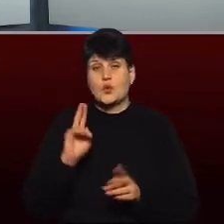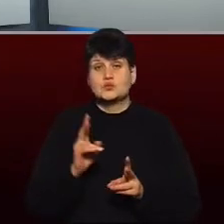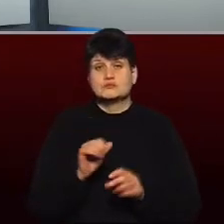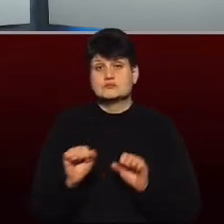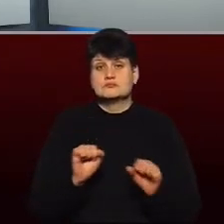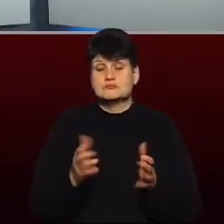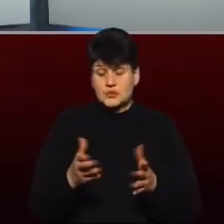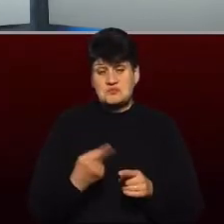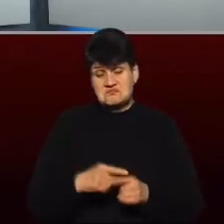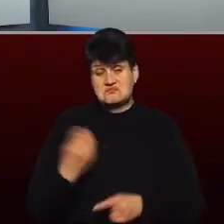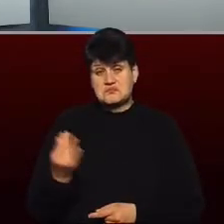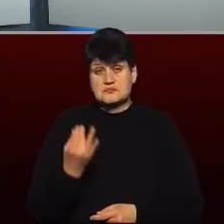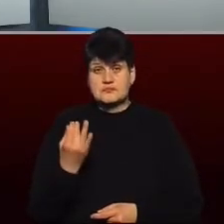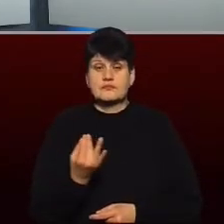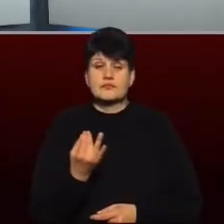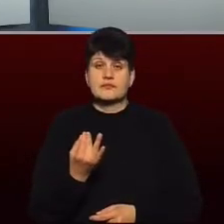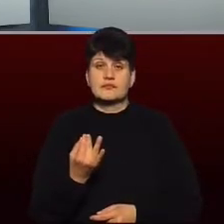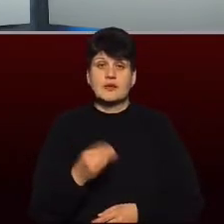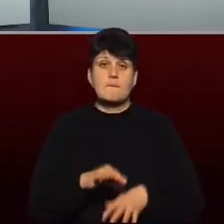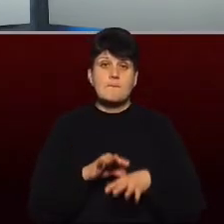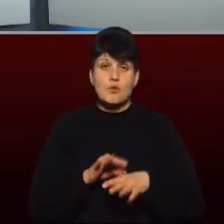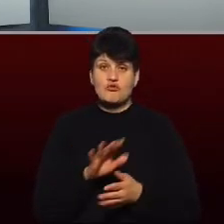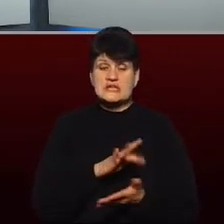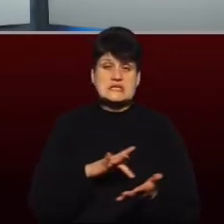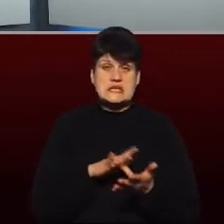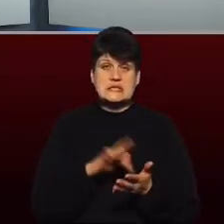цікава. Проводив Центр Разумкова